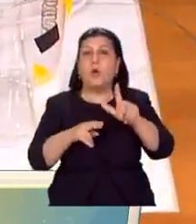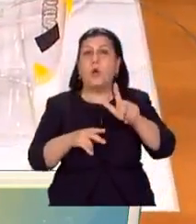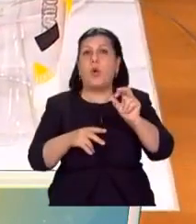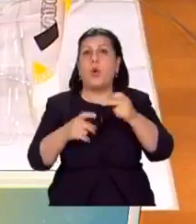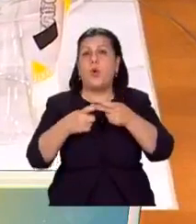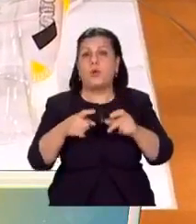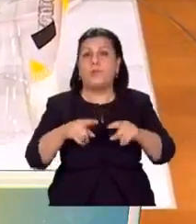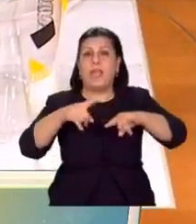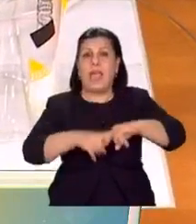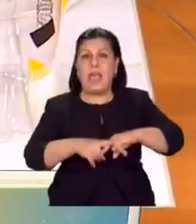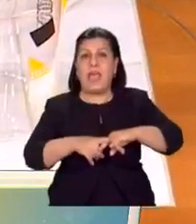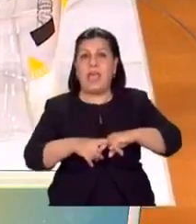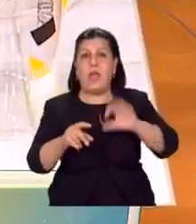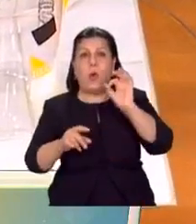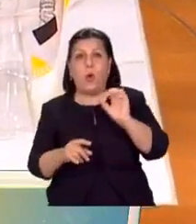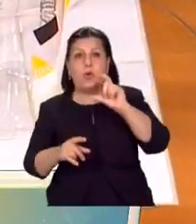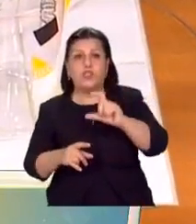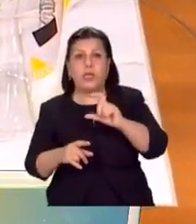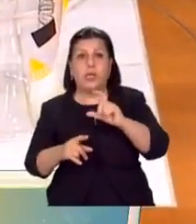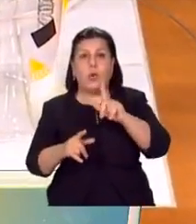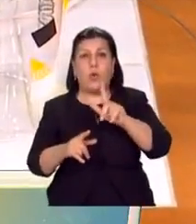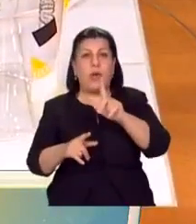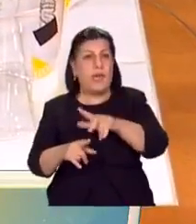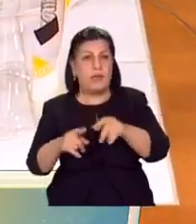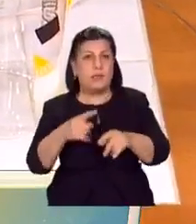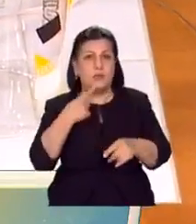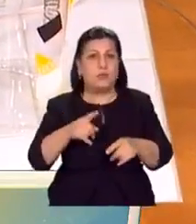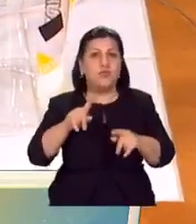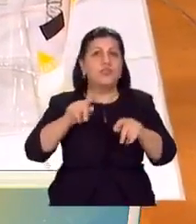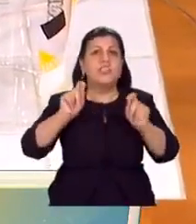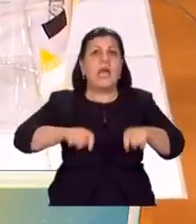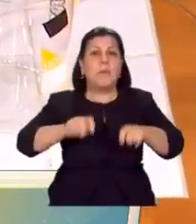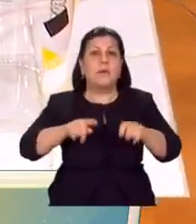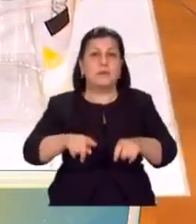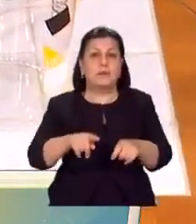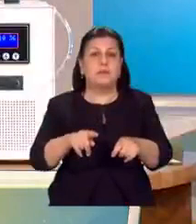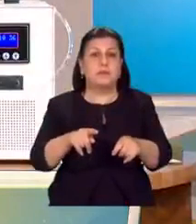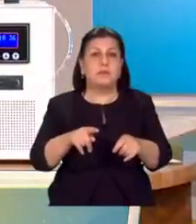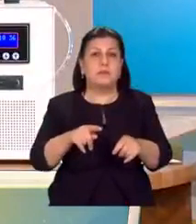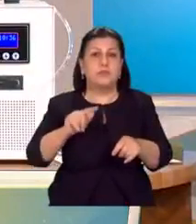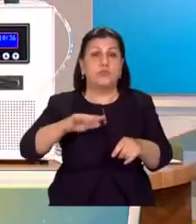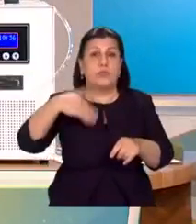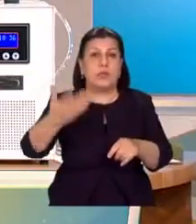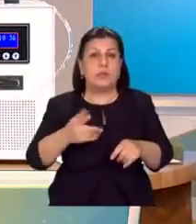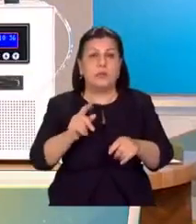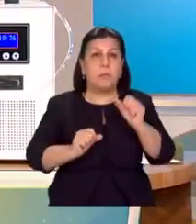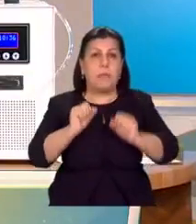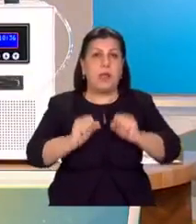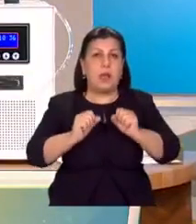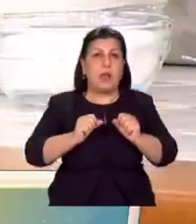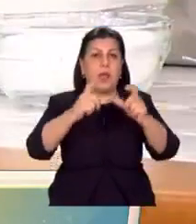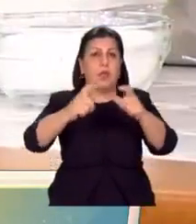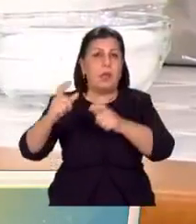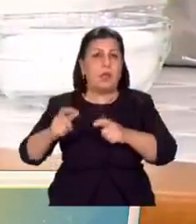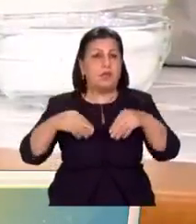yani Hah o Celle Aynen böyle ve bunu yapan maddeler artık bunu yapan cihazlar artık